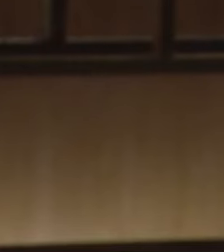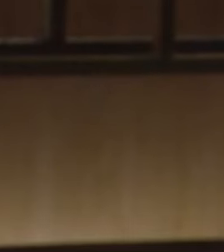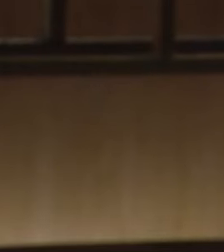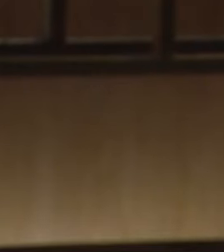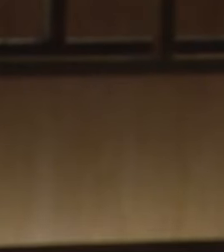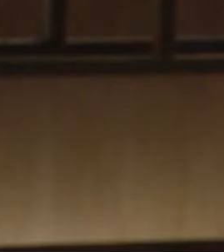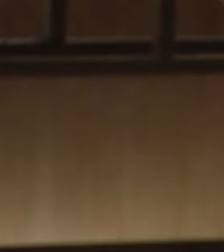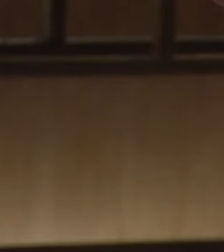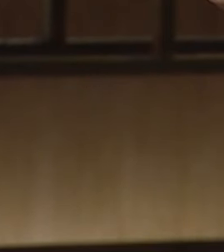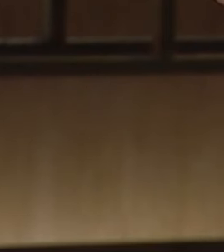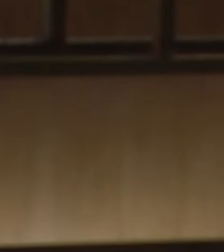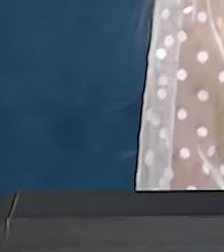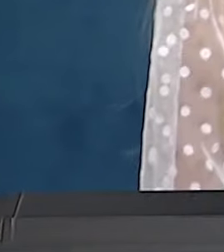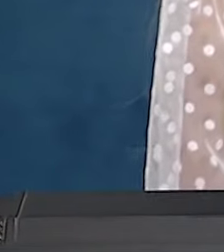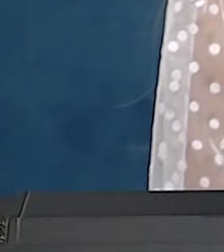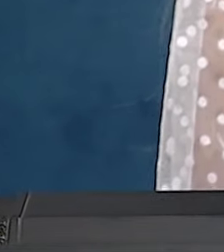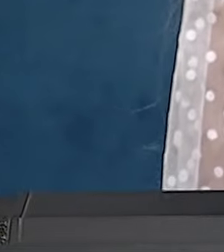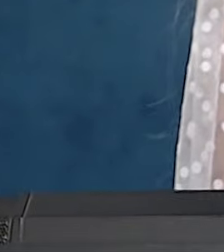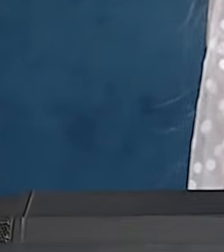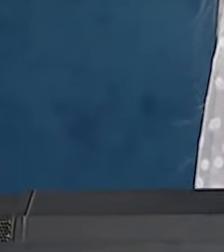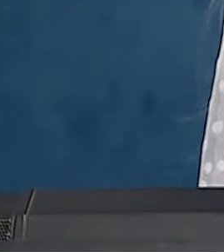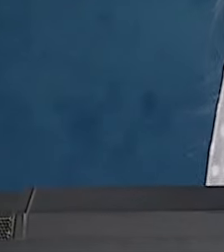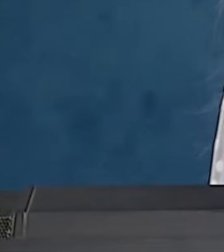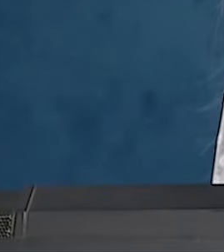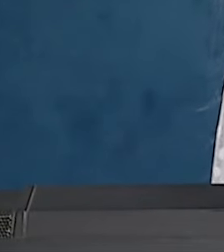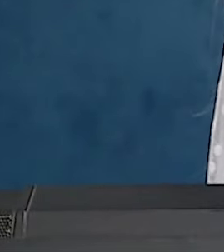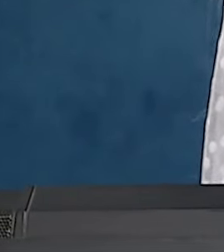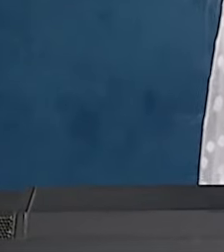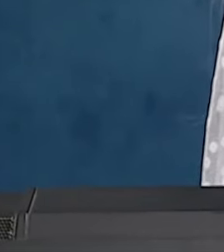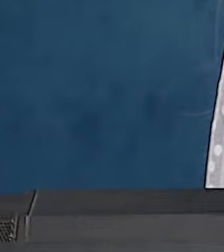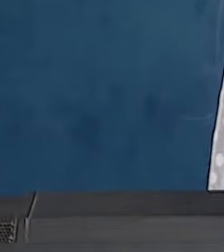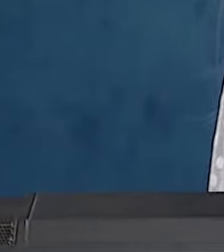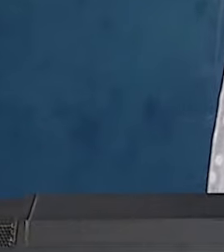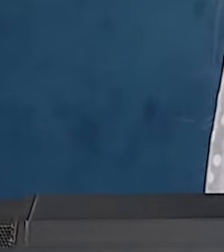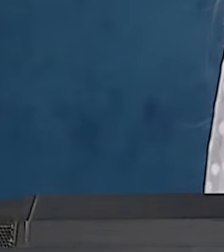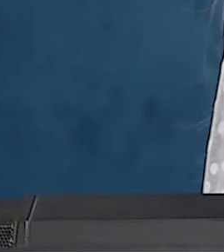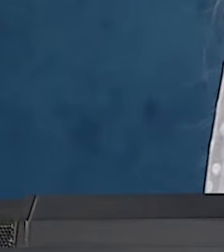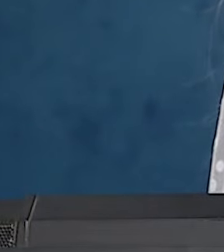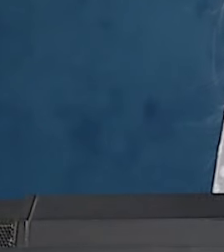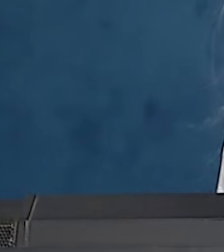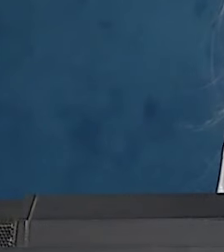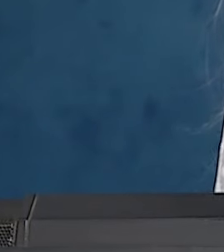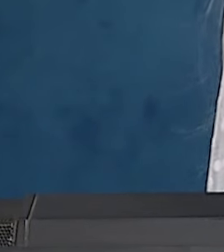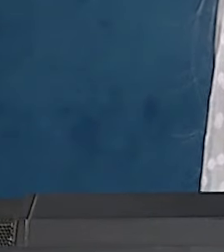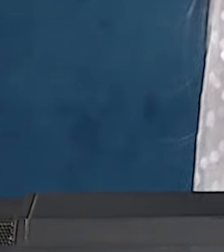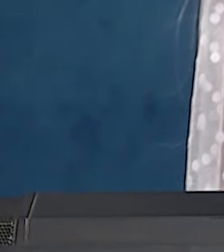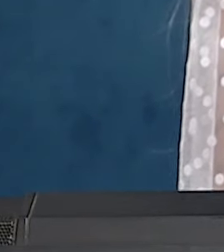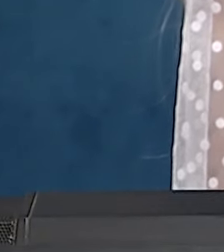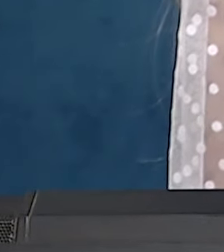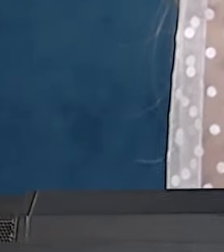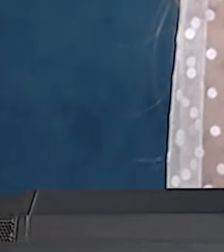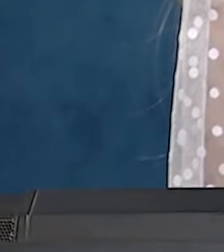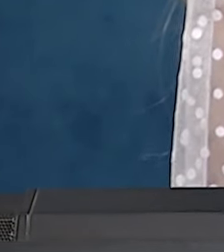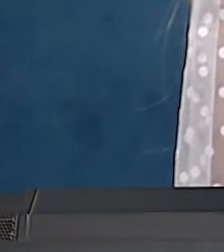دليدا. ايه حكايتك مع دليدا؟ بحب اعمل حياتها، بحبها لدليدا لانه بحب صوتها، بحب شكلها، بحب ادائها،